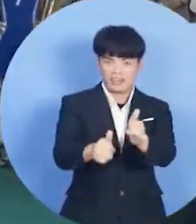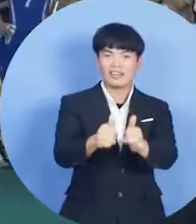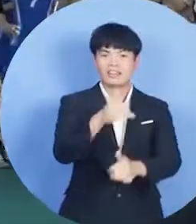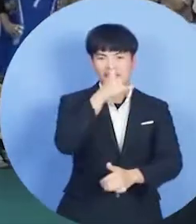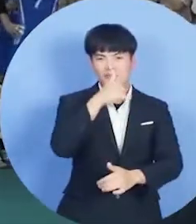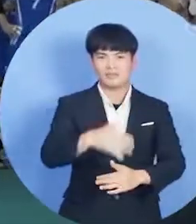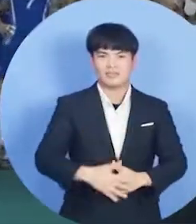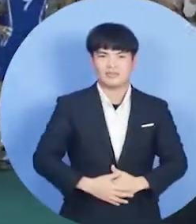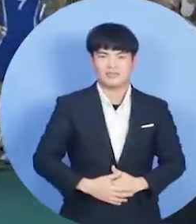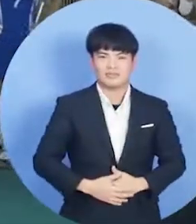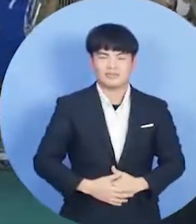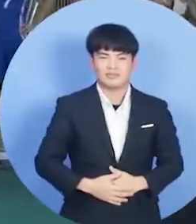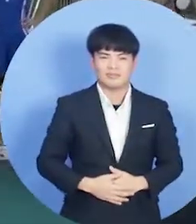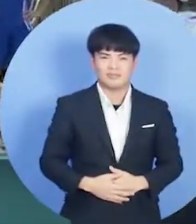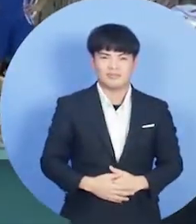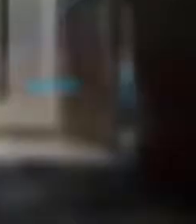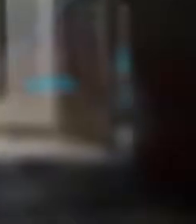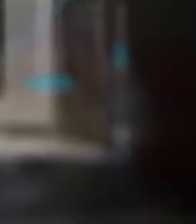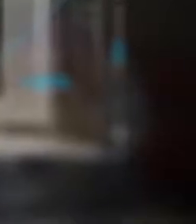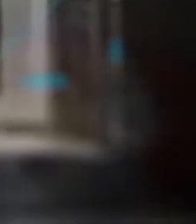23일까지 천안시에서 열립니다.